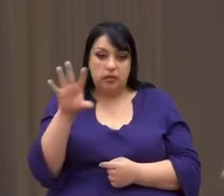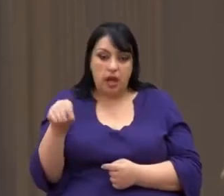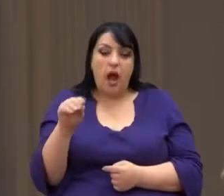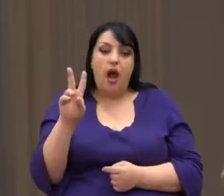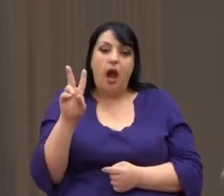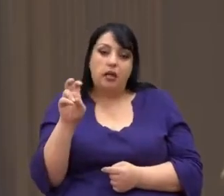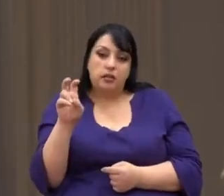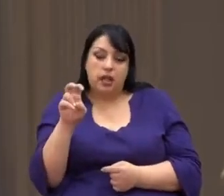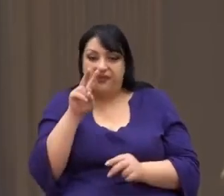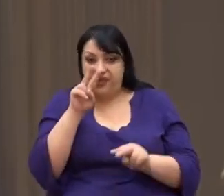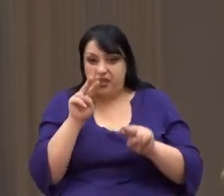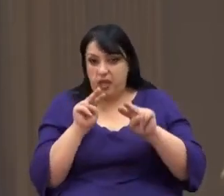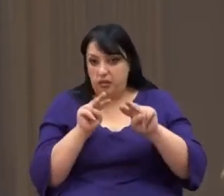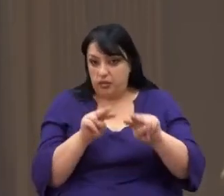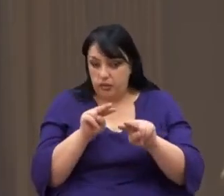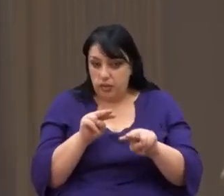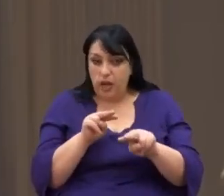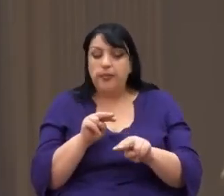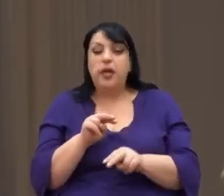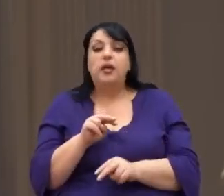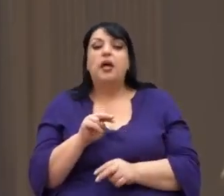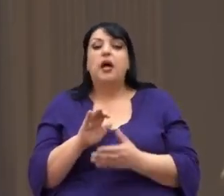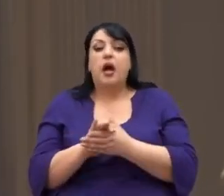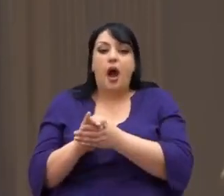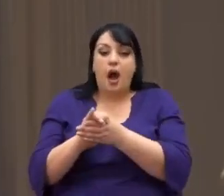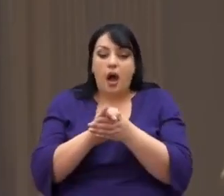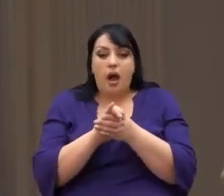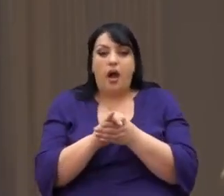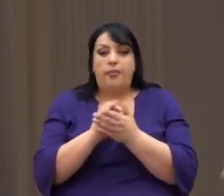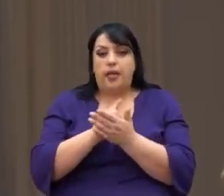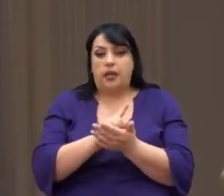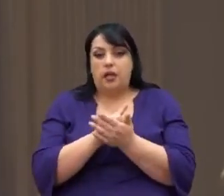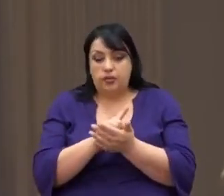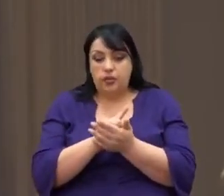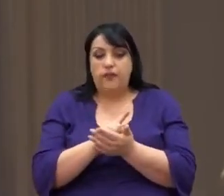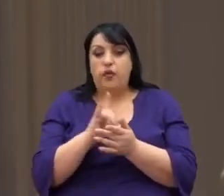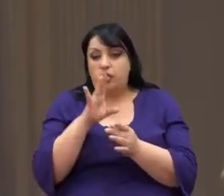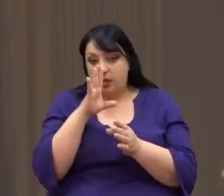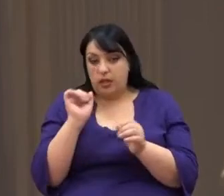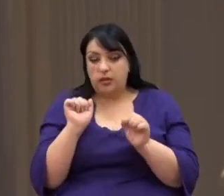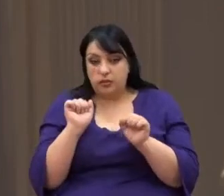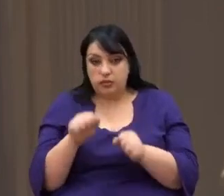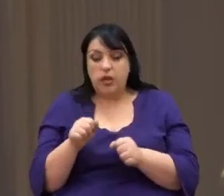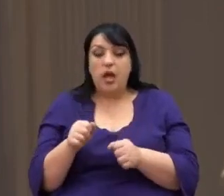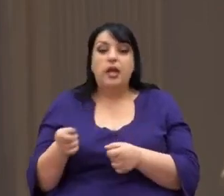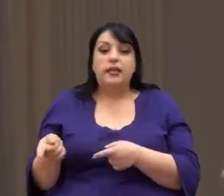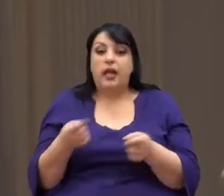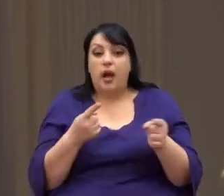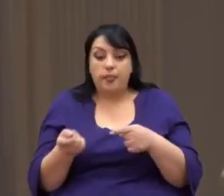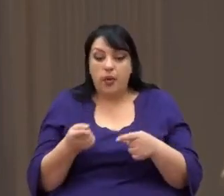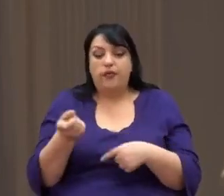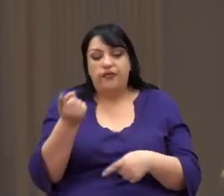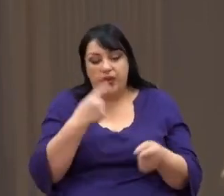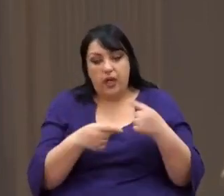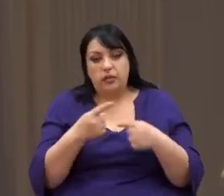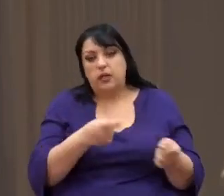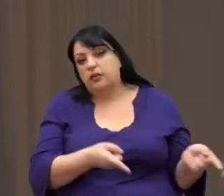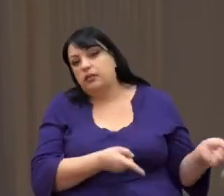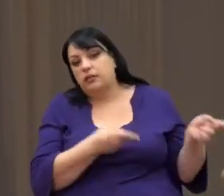վերահսկողության ներքո խաղաղ բանակցային ճանապարհով, ինչը հնարավորություն կտա տեղահանված անձանց վերադառնալ իրենց